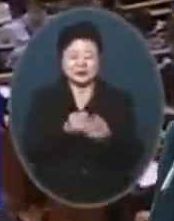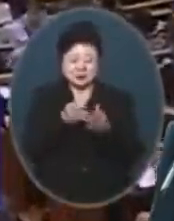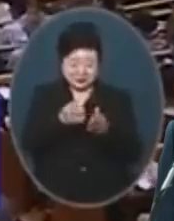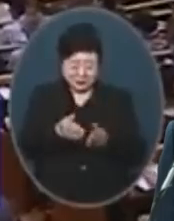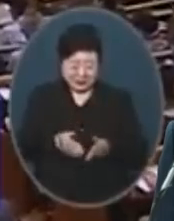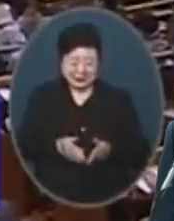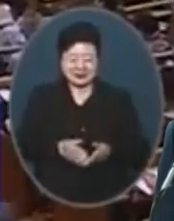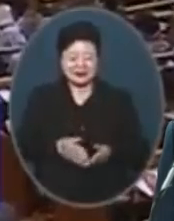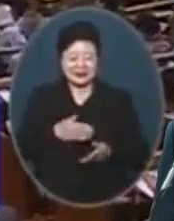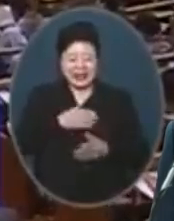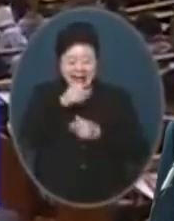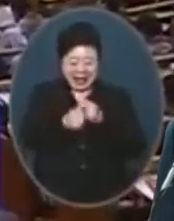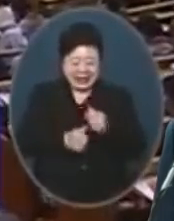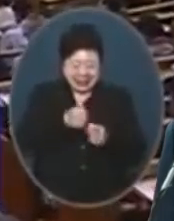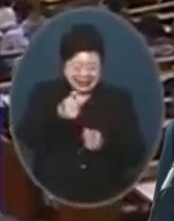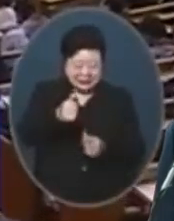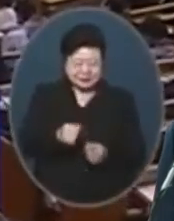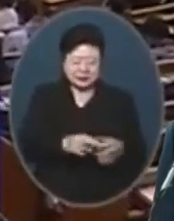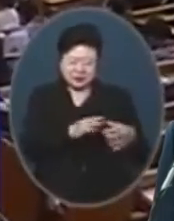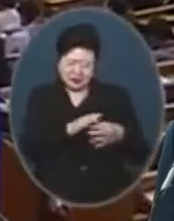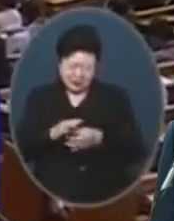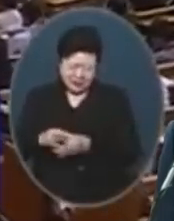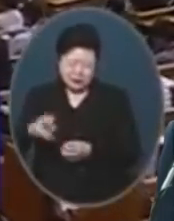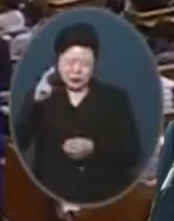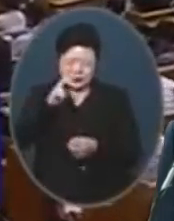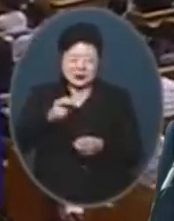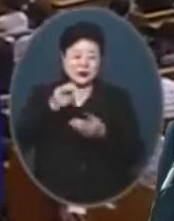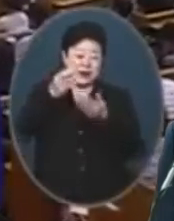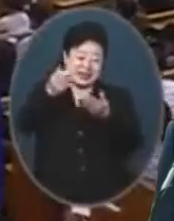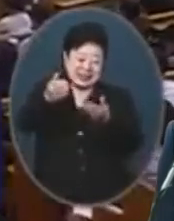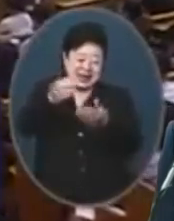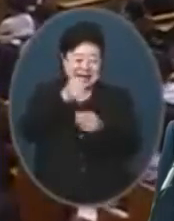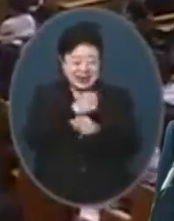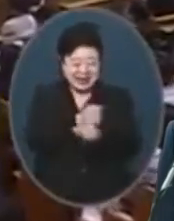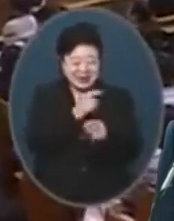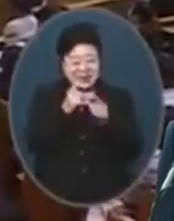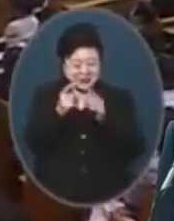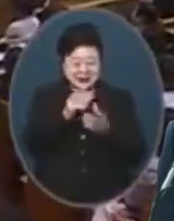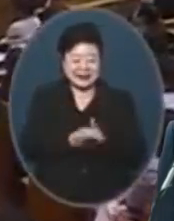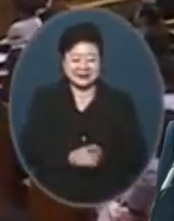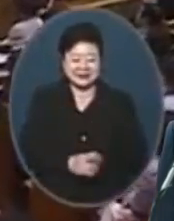말미암아 내 하나님을 여전히 찬송하리라고 말하고 있습니다.